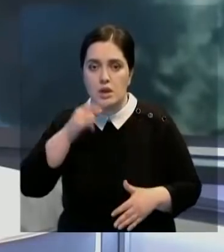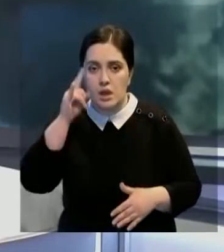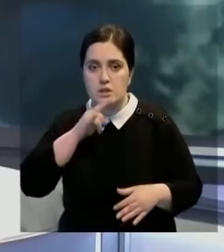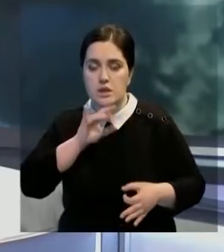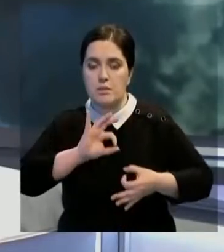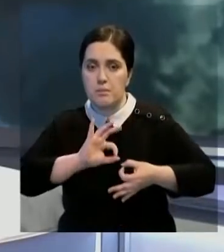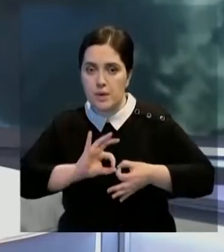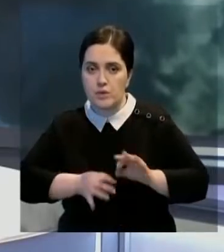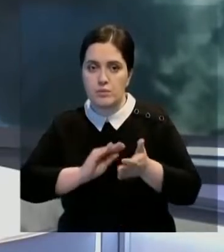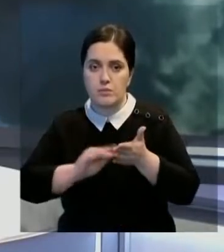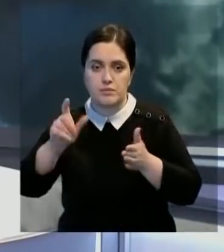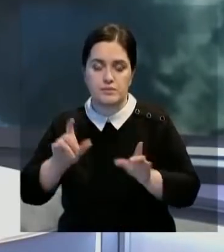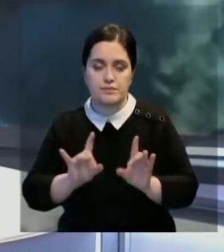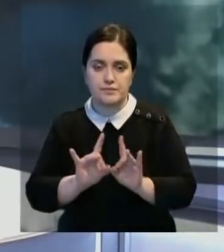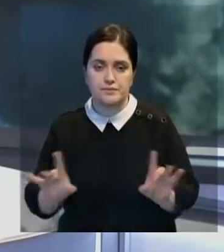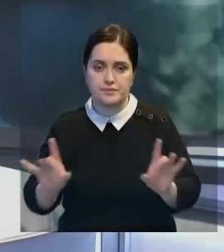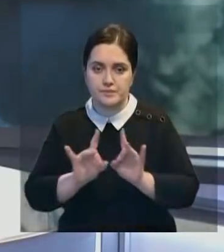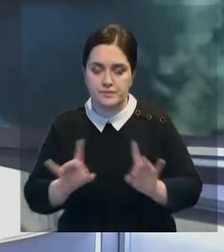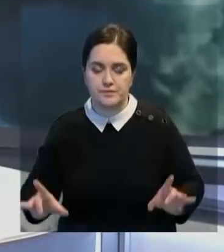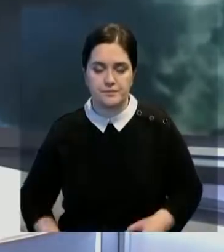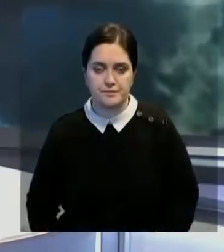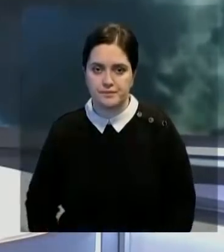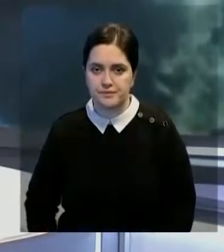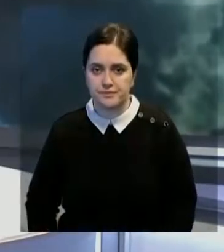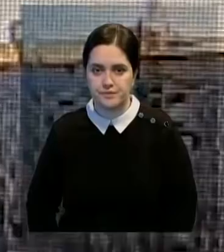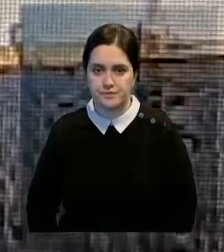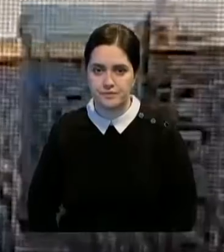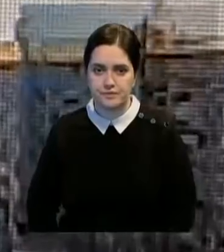страны. Подробности расскажет Андрей Деминок.